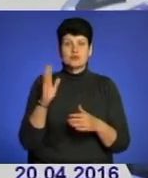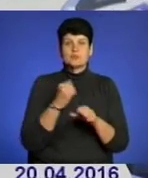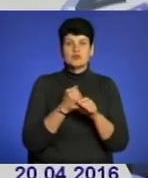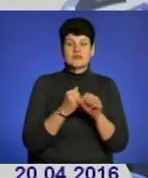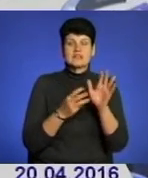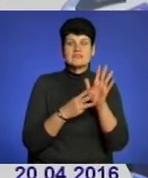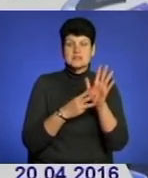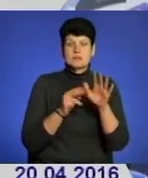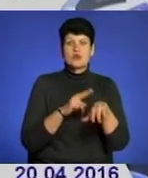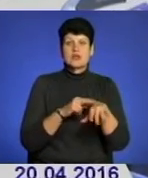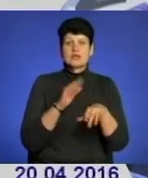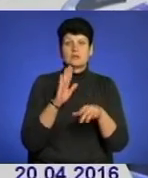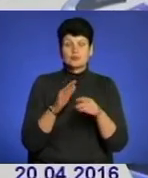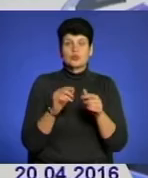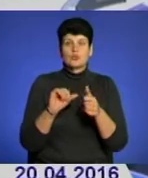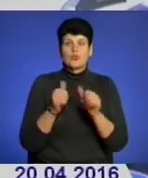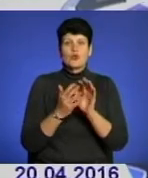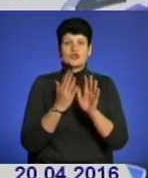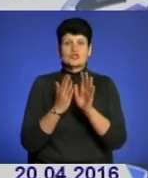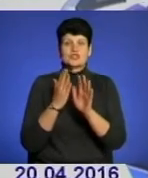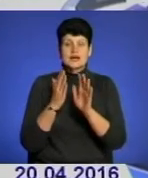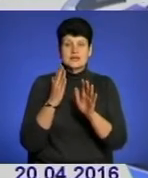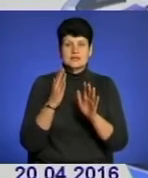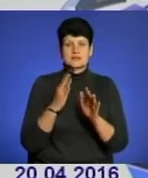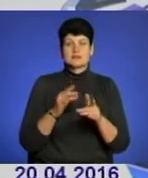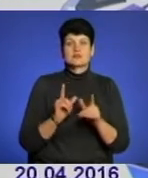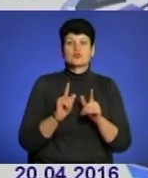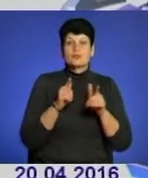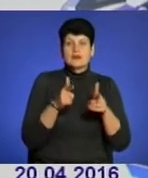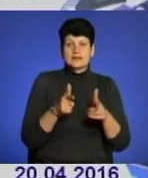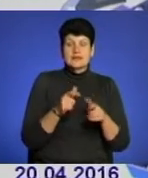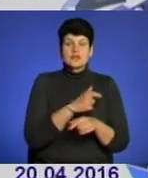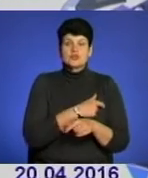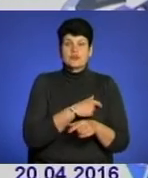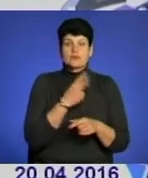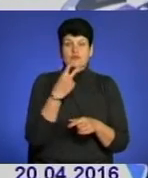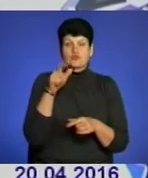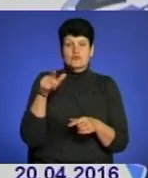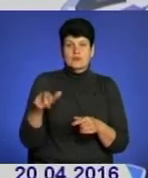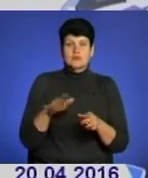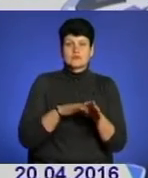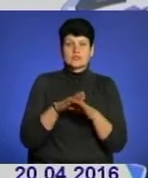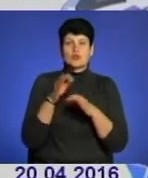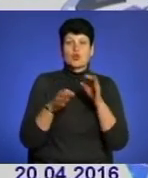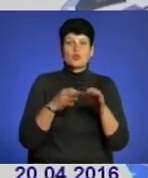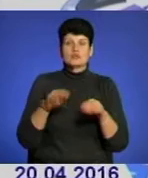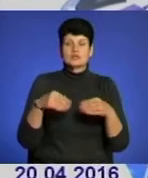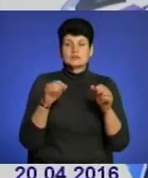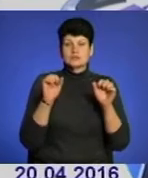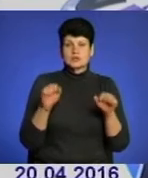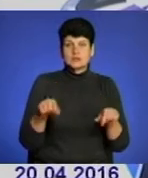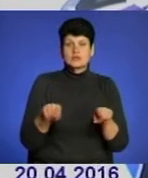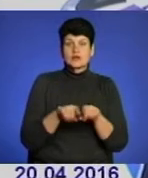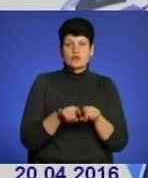поліцейських, які будуть почергово заступати на чергування групи швидкого реагування, по 2 чоловіки цілодобово, що дасть змогу миттєво реагувати